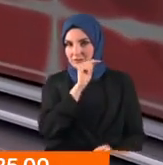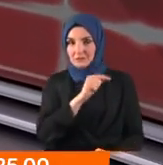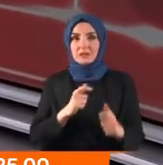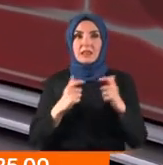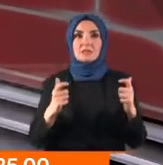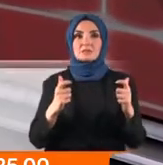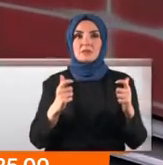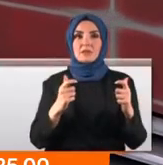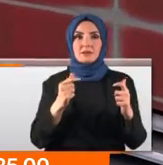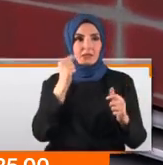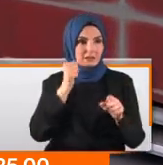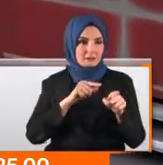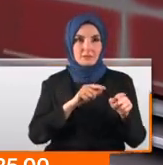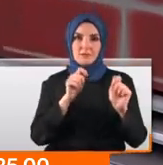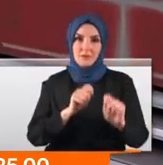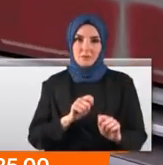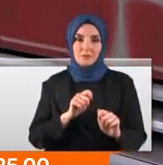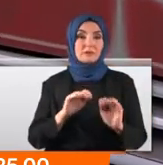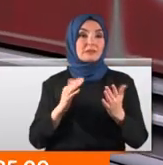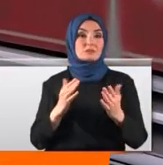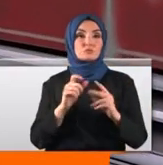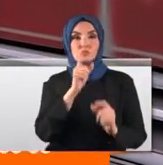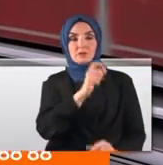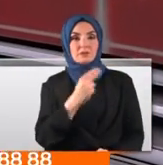ediyorlar. Şükran, nedir son durum? Neler aktaracaksın bizlere?